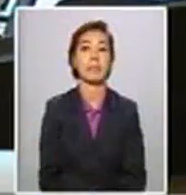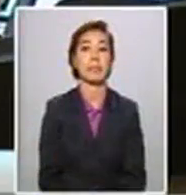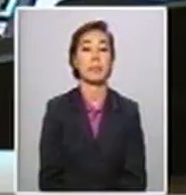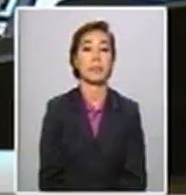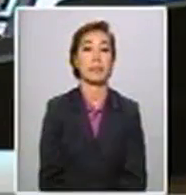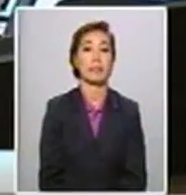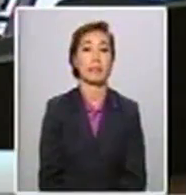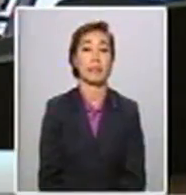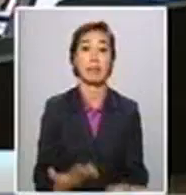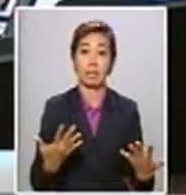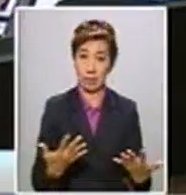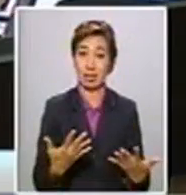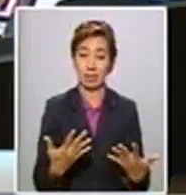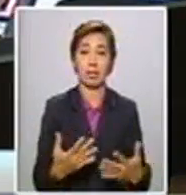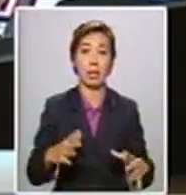พราะฉะนั้น